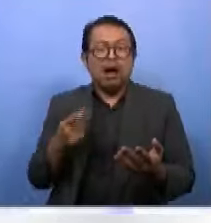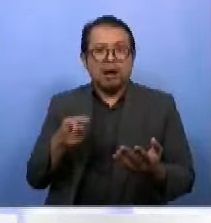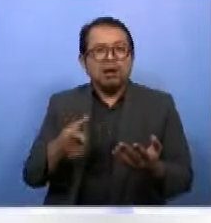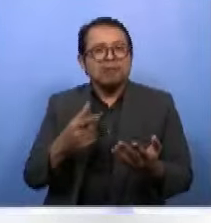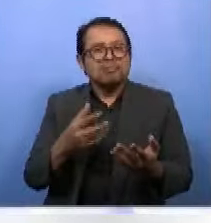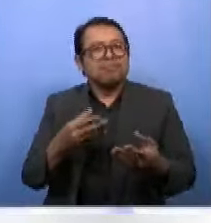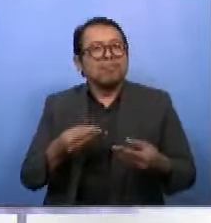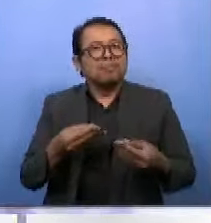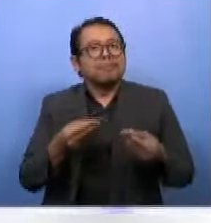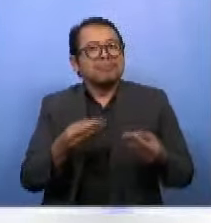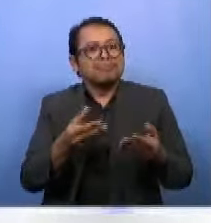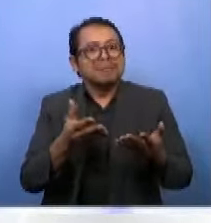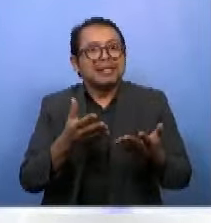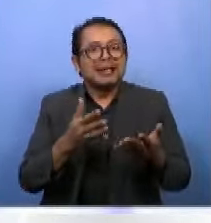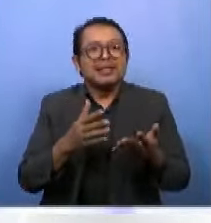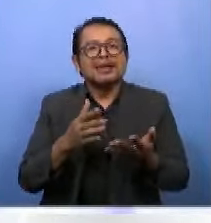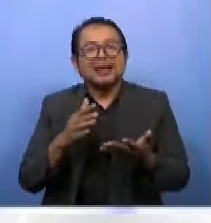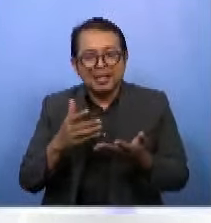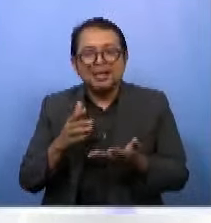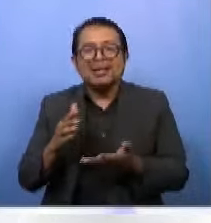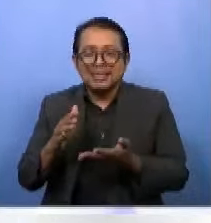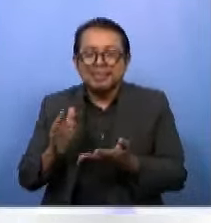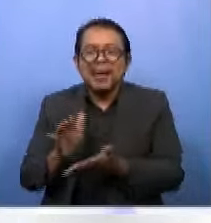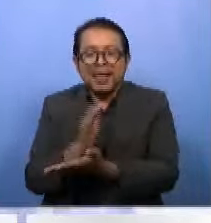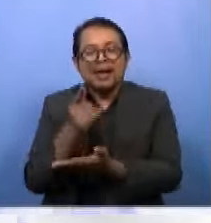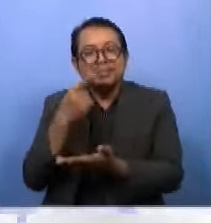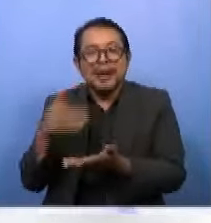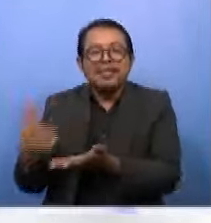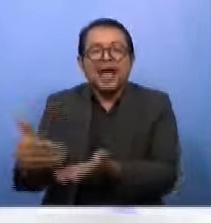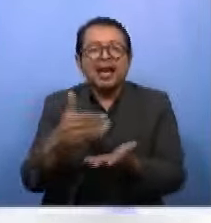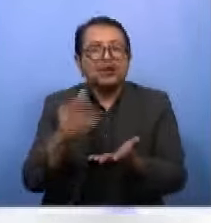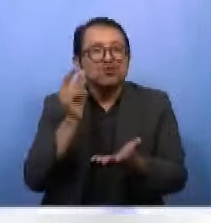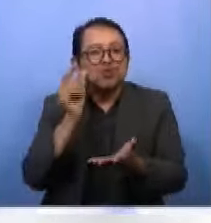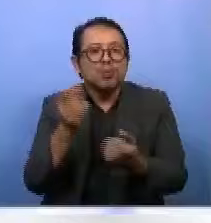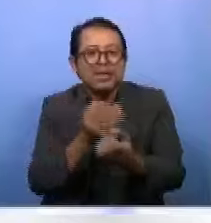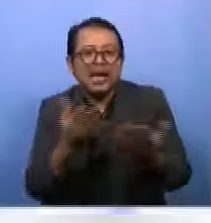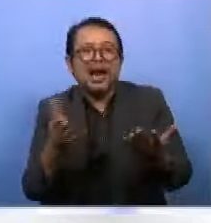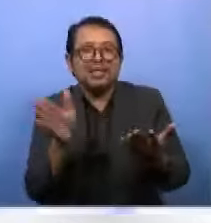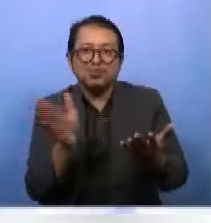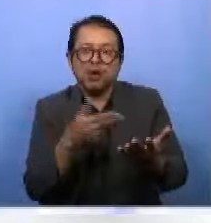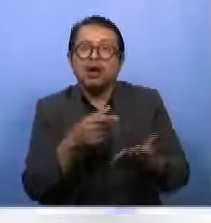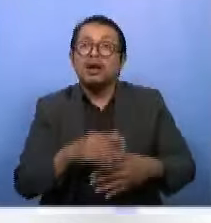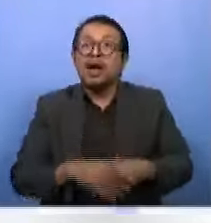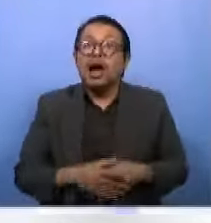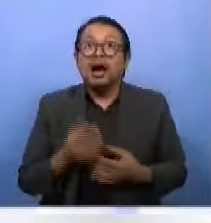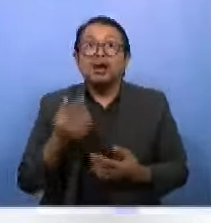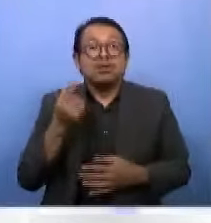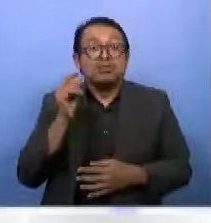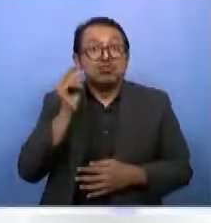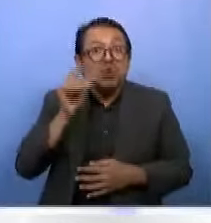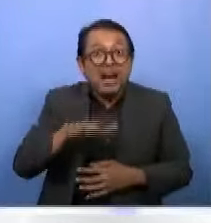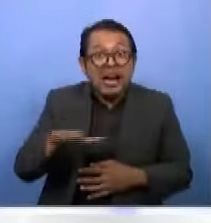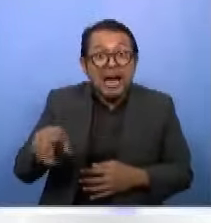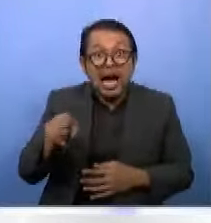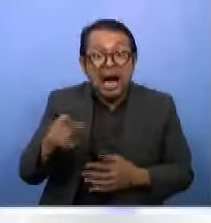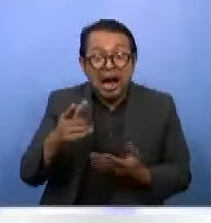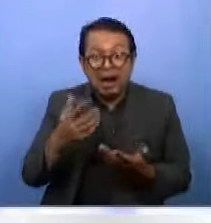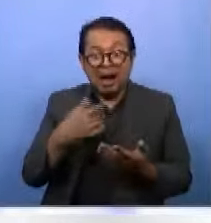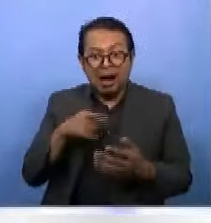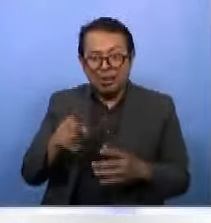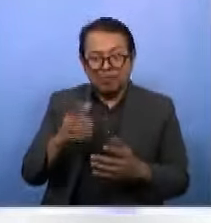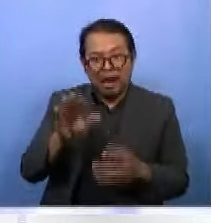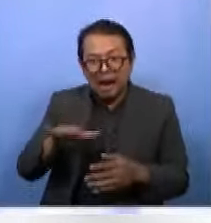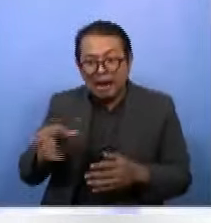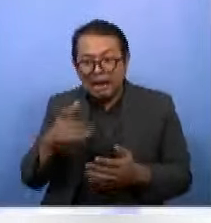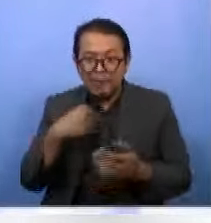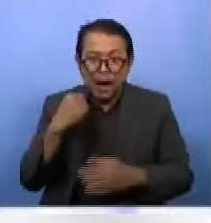membuka optimalisasi pendataan untuk masyarakat kita. Selanjutnya, Bapak Ibu semua, anak-anaknya mohon izin kami urus